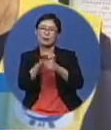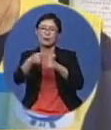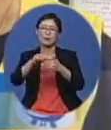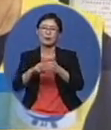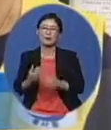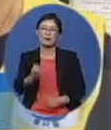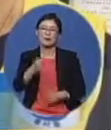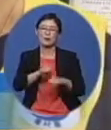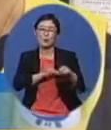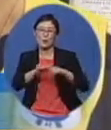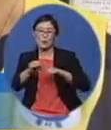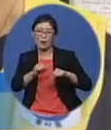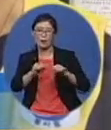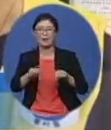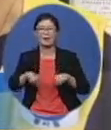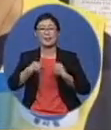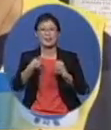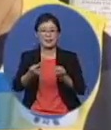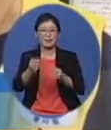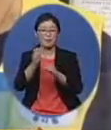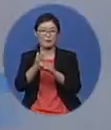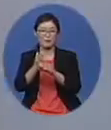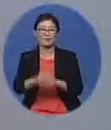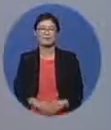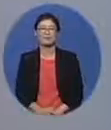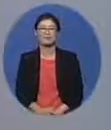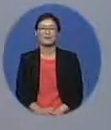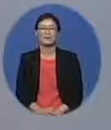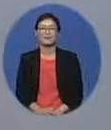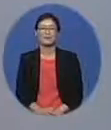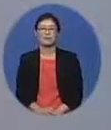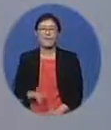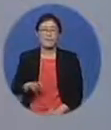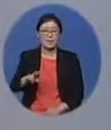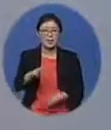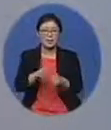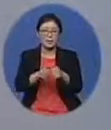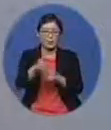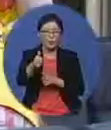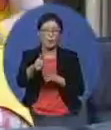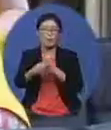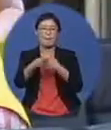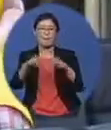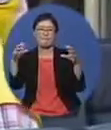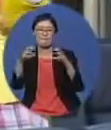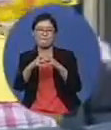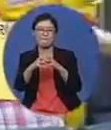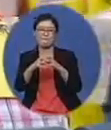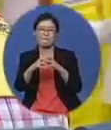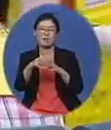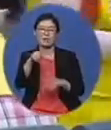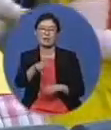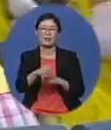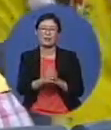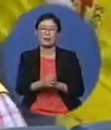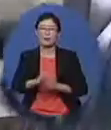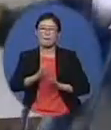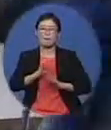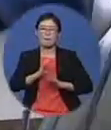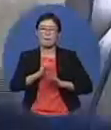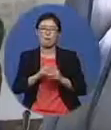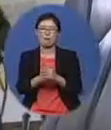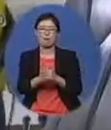마음에서 열심히 이렇게 최선을 다해서 봉사하고 있습니다. 메르스를 극복하자는 마음들이 모이면서 메르스 공포를 이겨낼